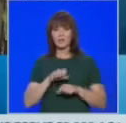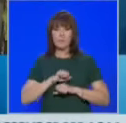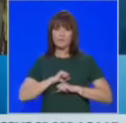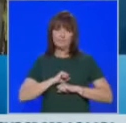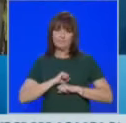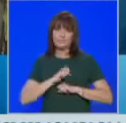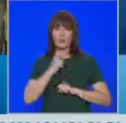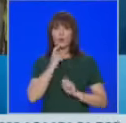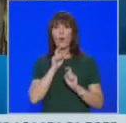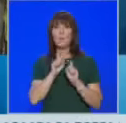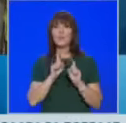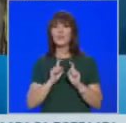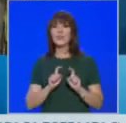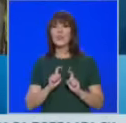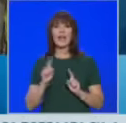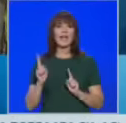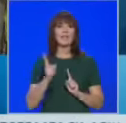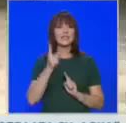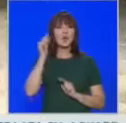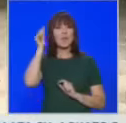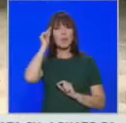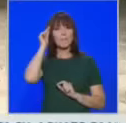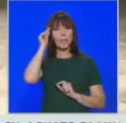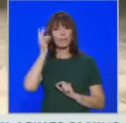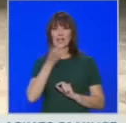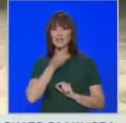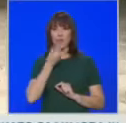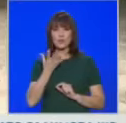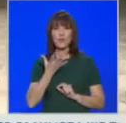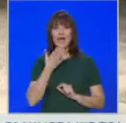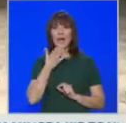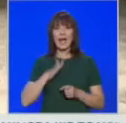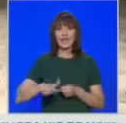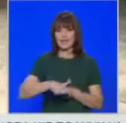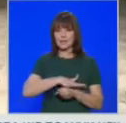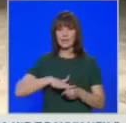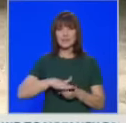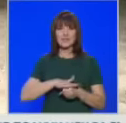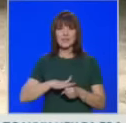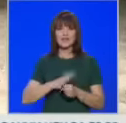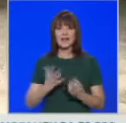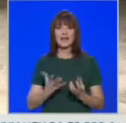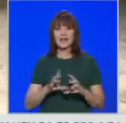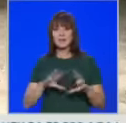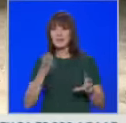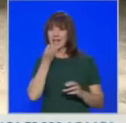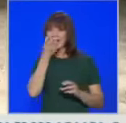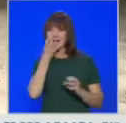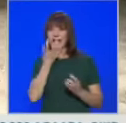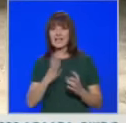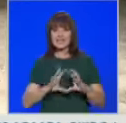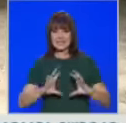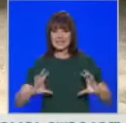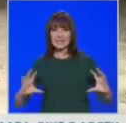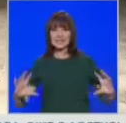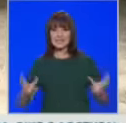а единственото, което напомняше за случката от събота, бяха циментираните сакси пред самия хотел, които